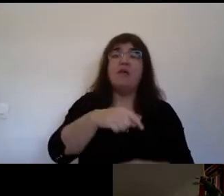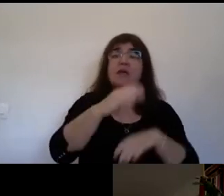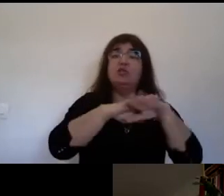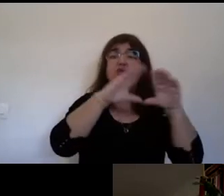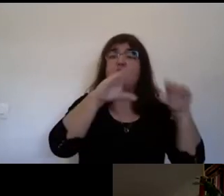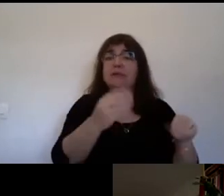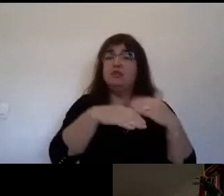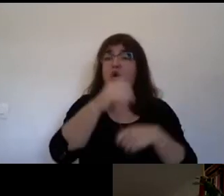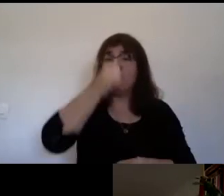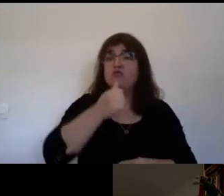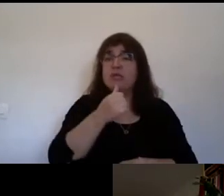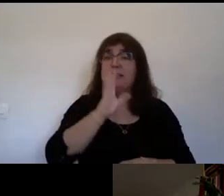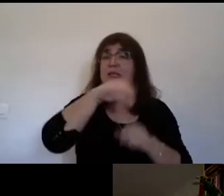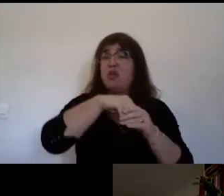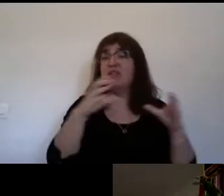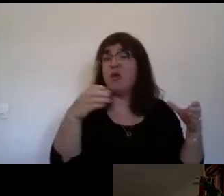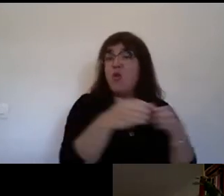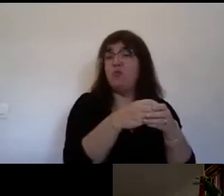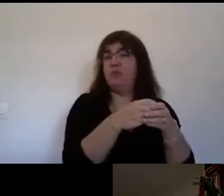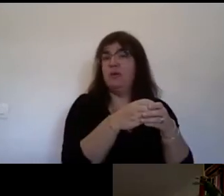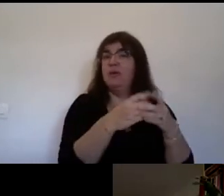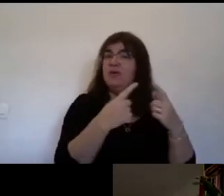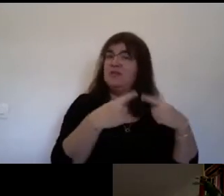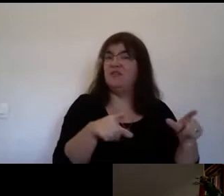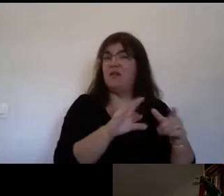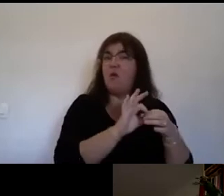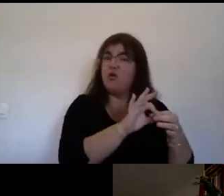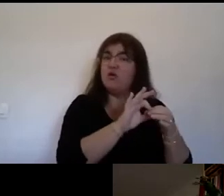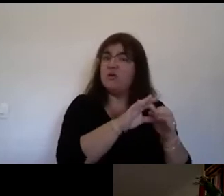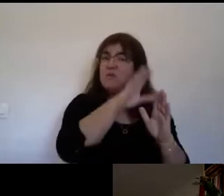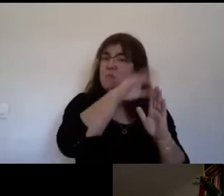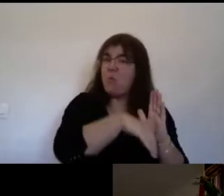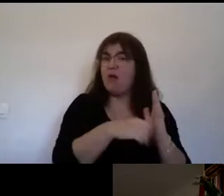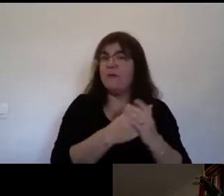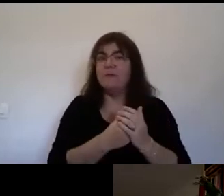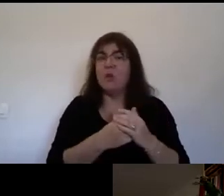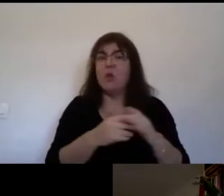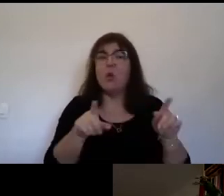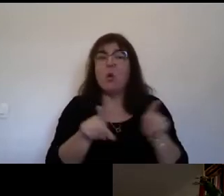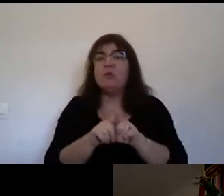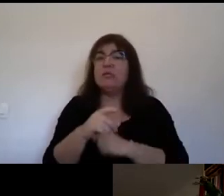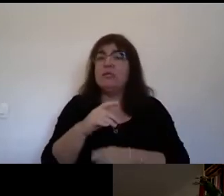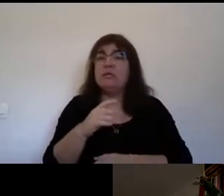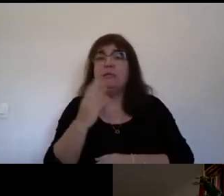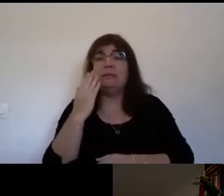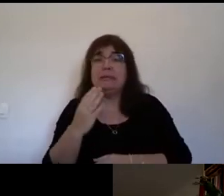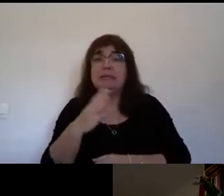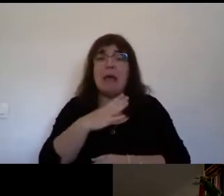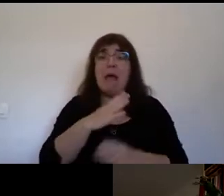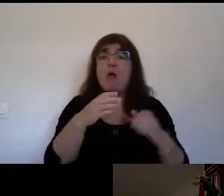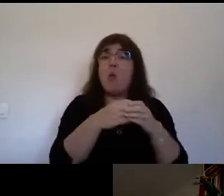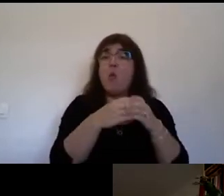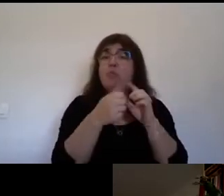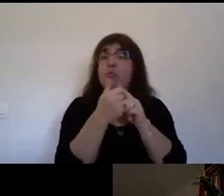La concentration n'est pas perturbée par des facteurs extérieurs comme la présence d'autres visiteurs, d'autres